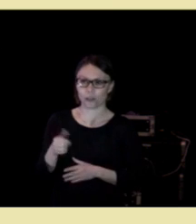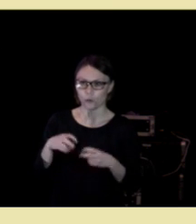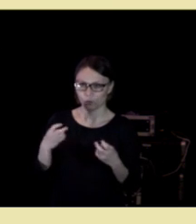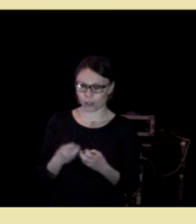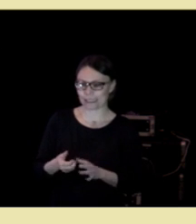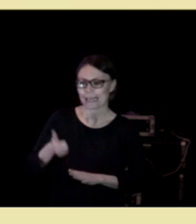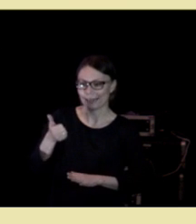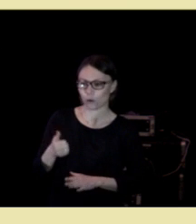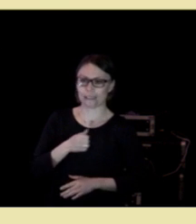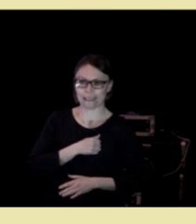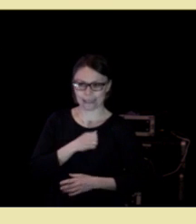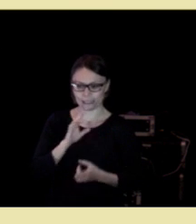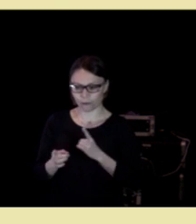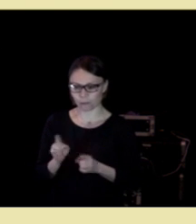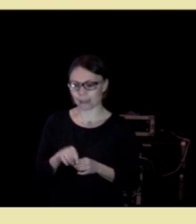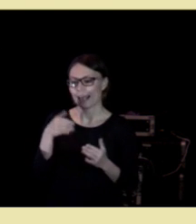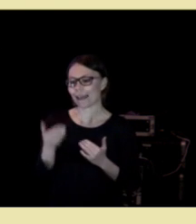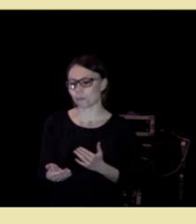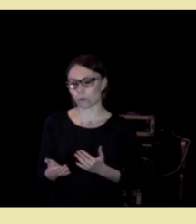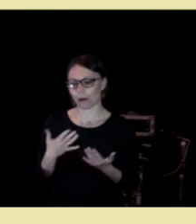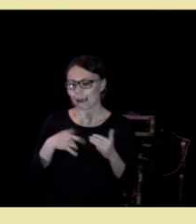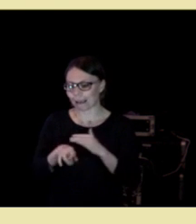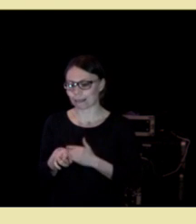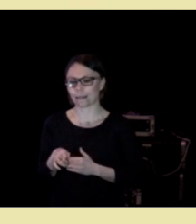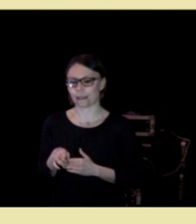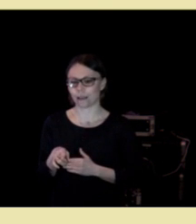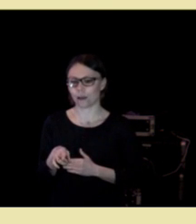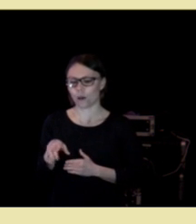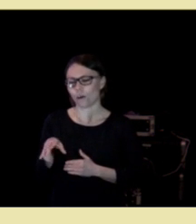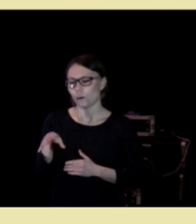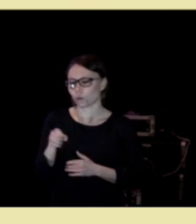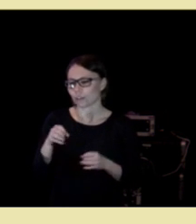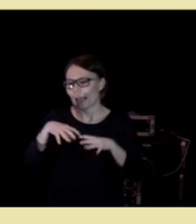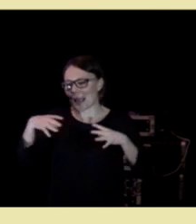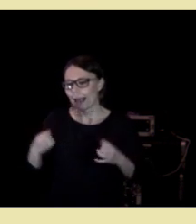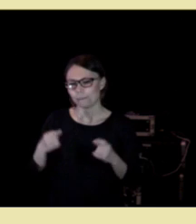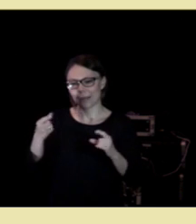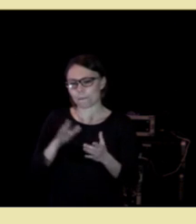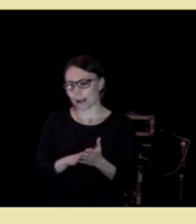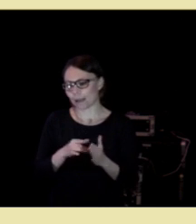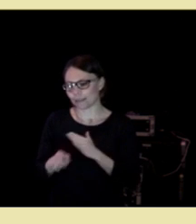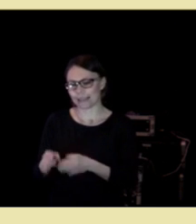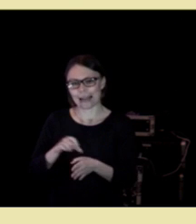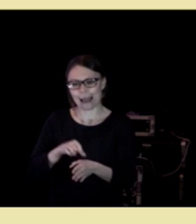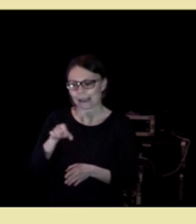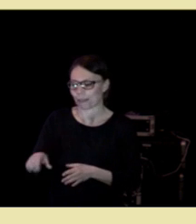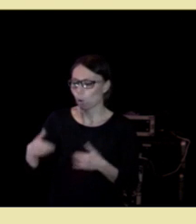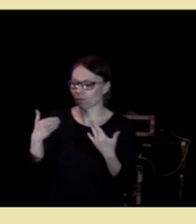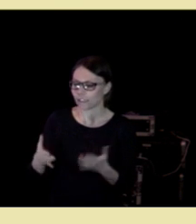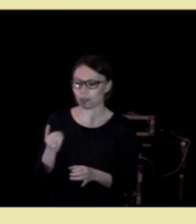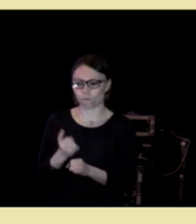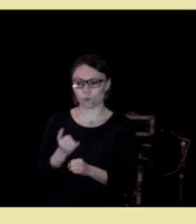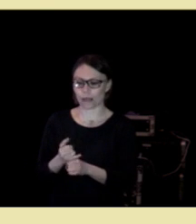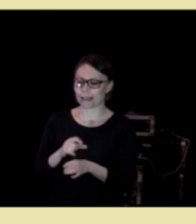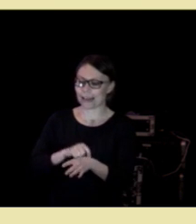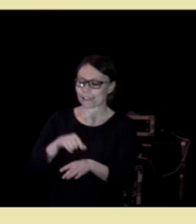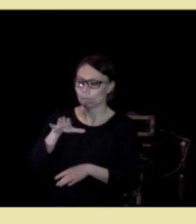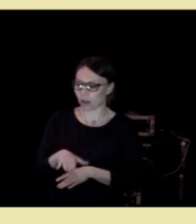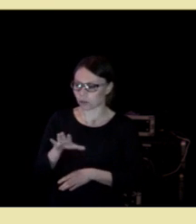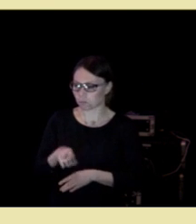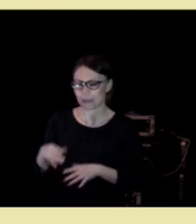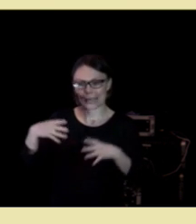tillitsvalgt. Men så gikk de inn og tok dette helhetlige bildet også med til legene og viste hvordan legenes plass var I en